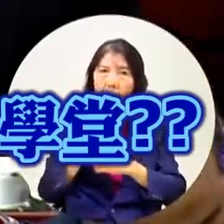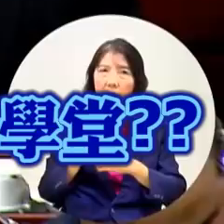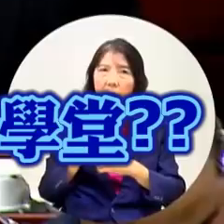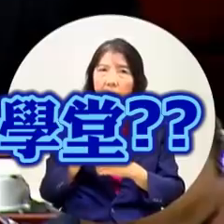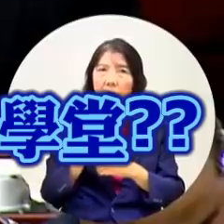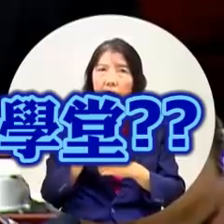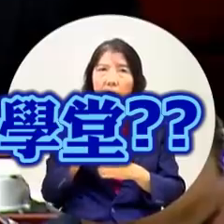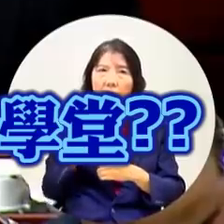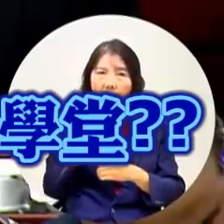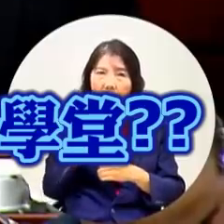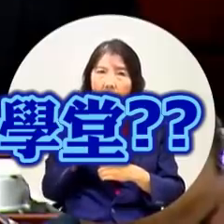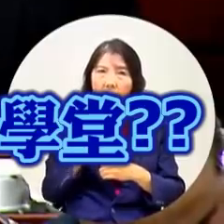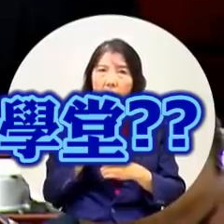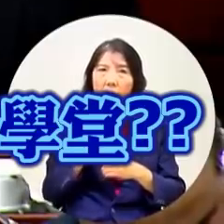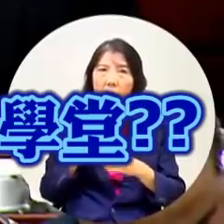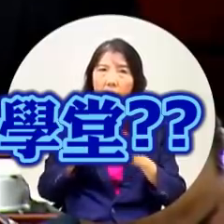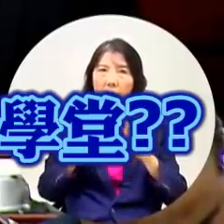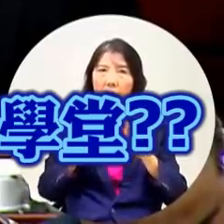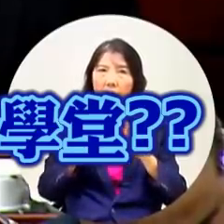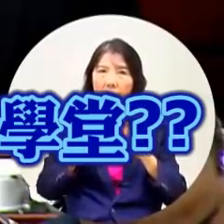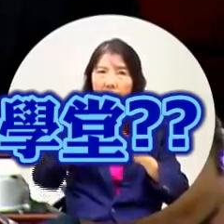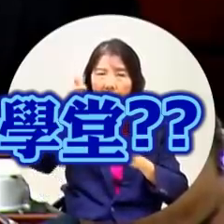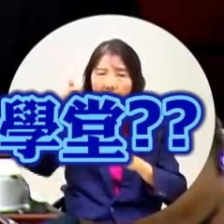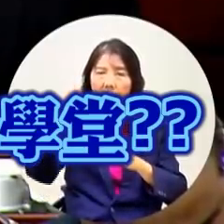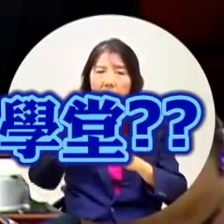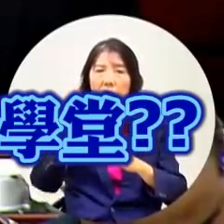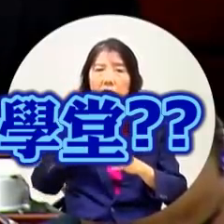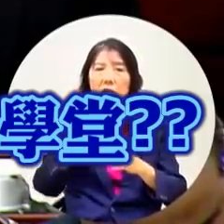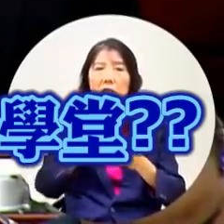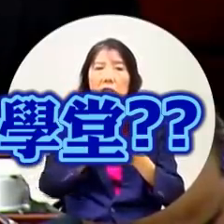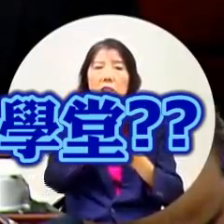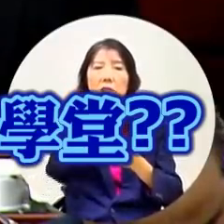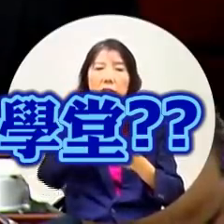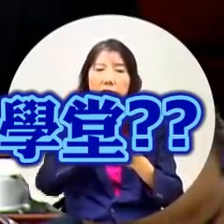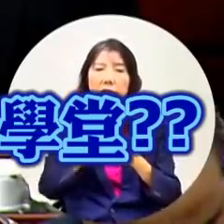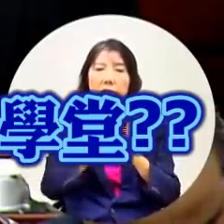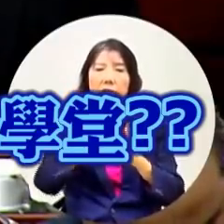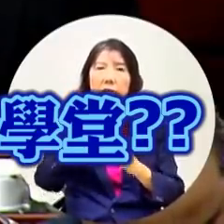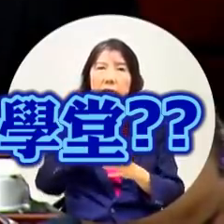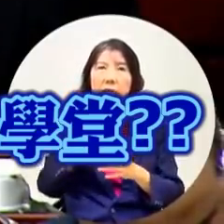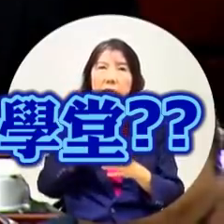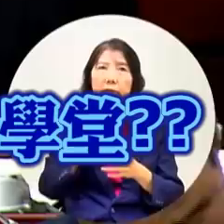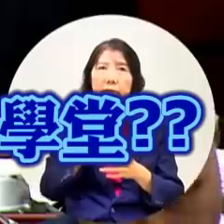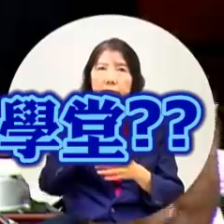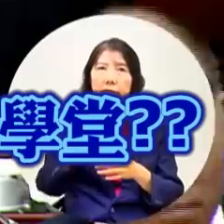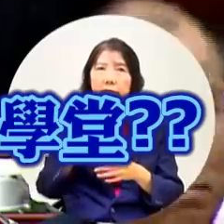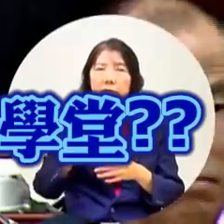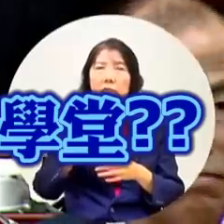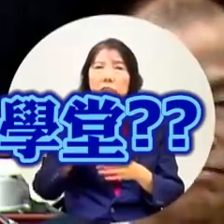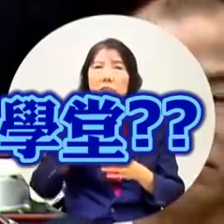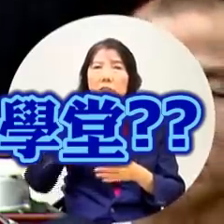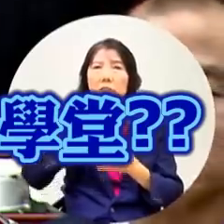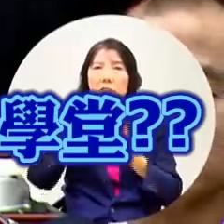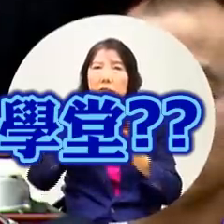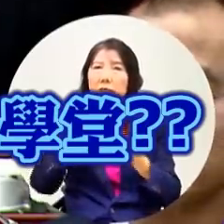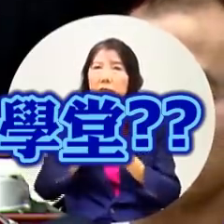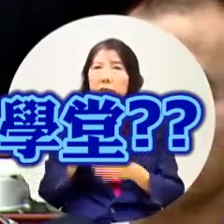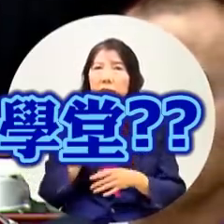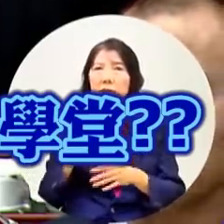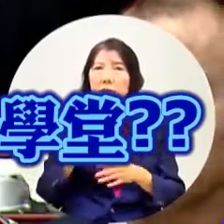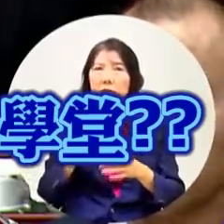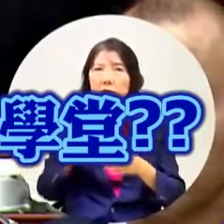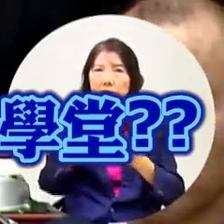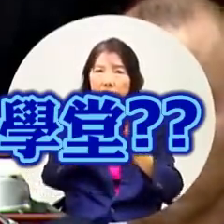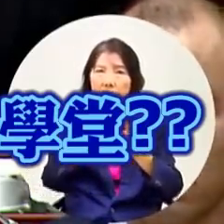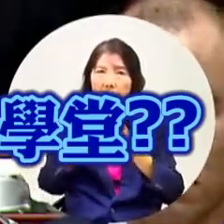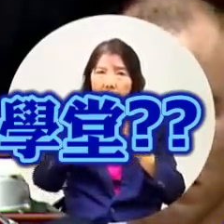着好像市长似的光环在外面胡作非为。我既然韩国瑜当市长，我用人，请议会